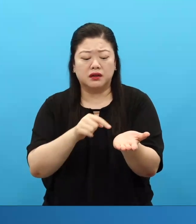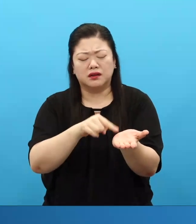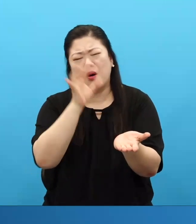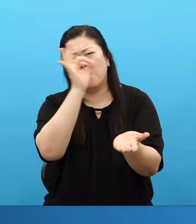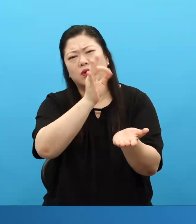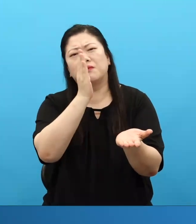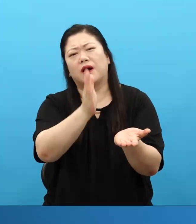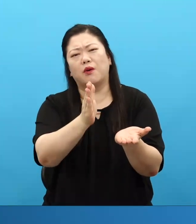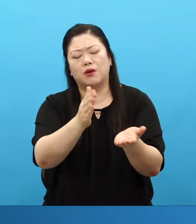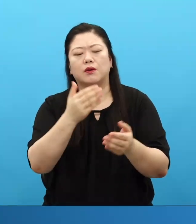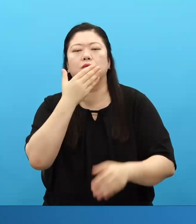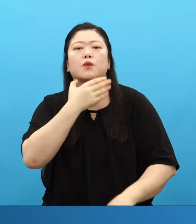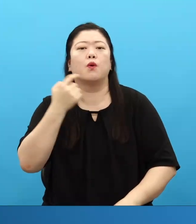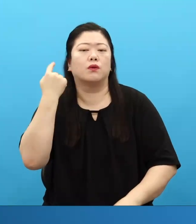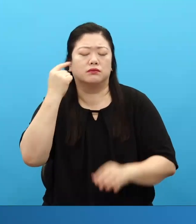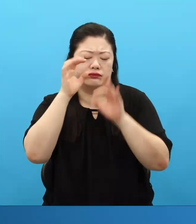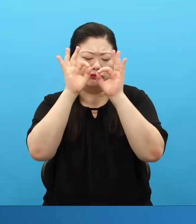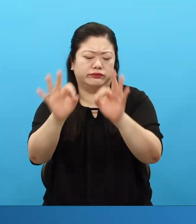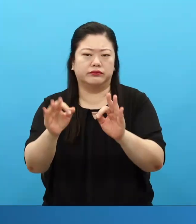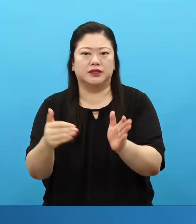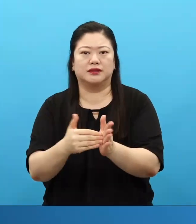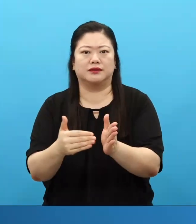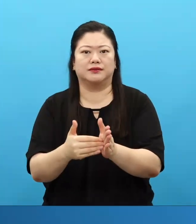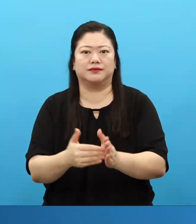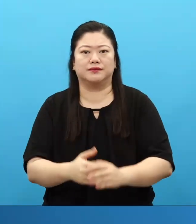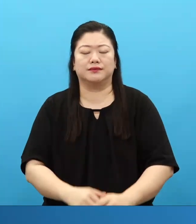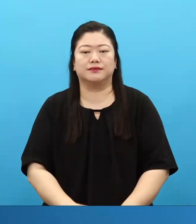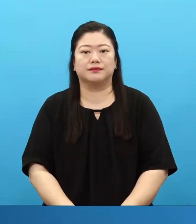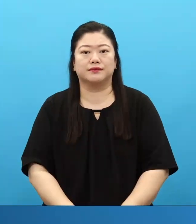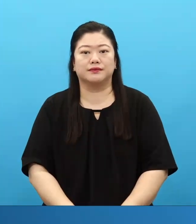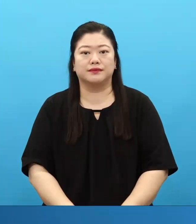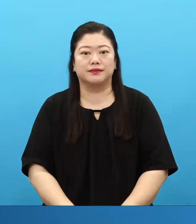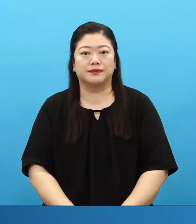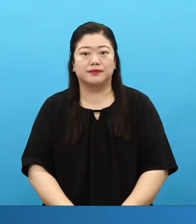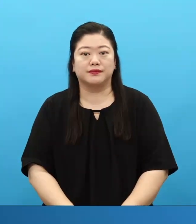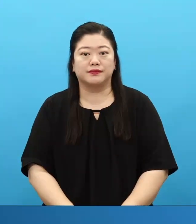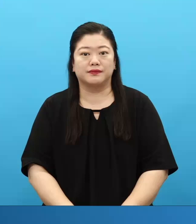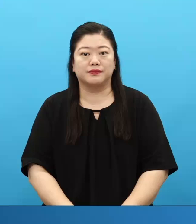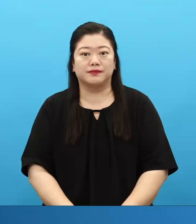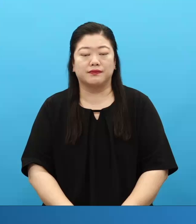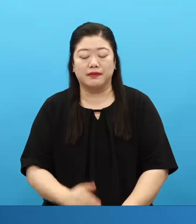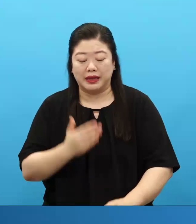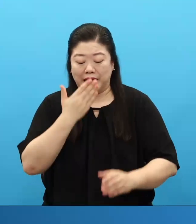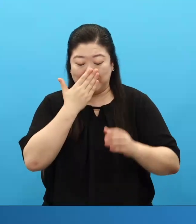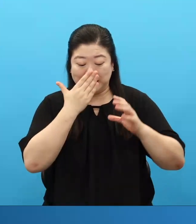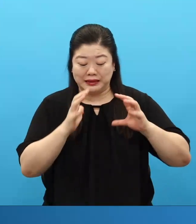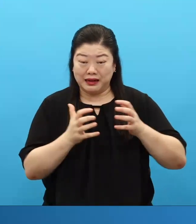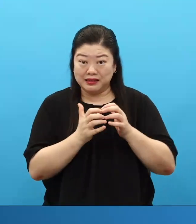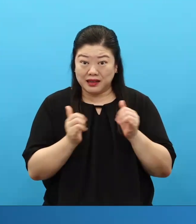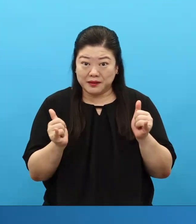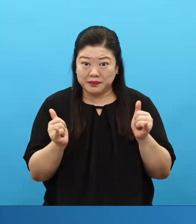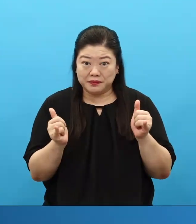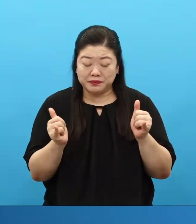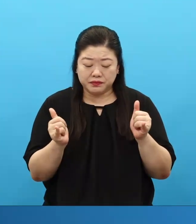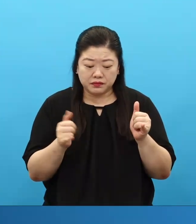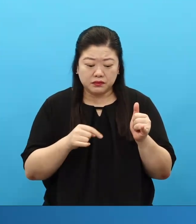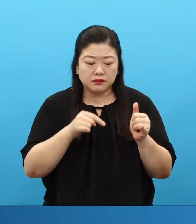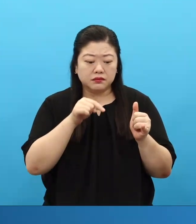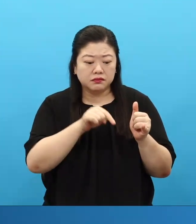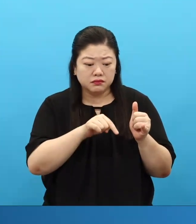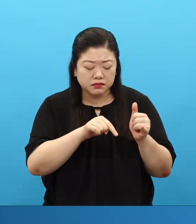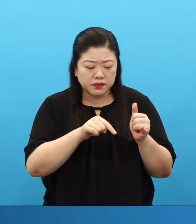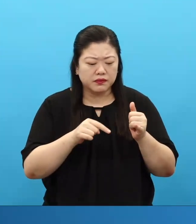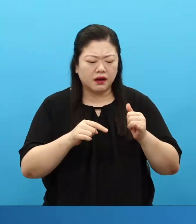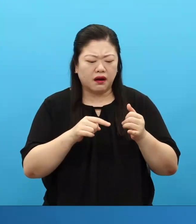나머지 이스라엘 사람들은 100% 불신앙으로요. 사람을 죽였지만 이 중에서 렘넌트들이 나와 살려낸 겁니다. That we